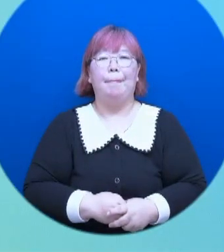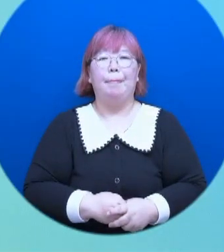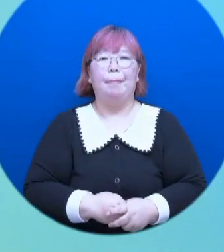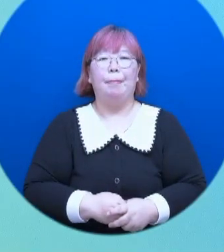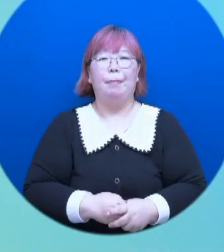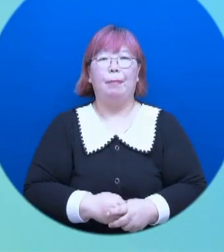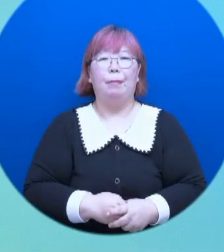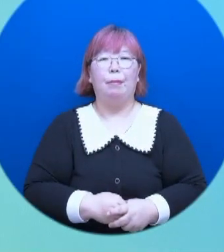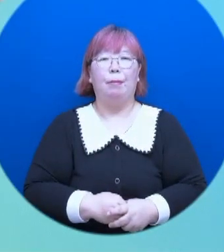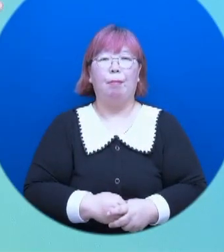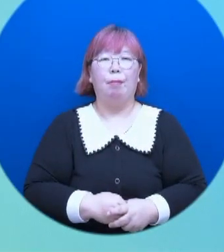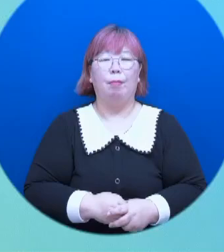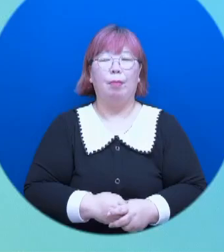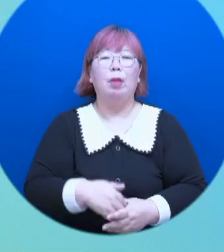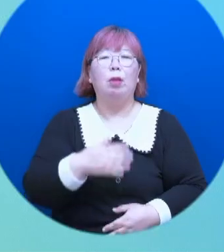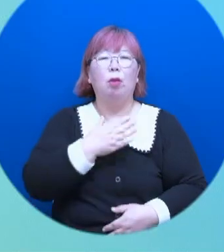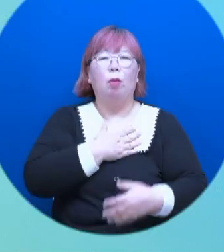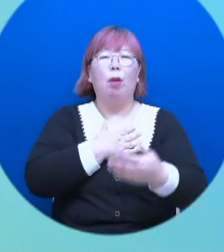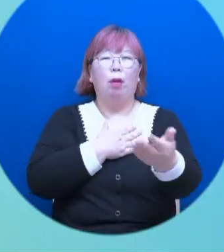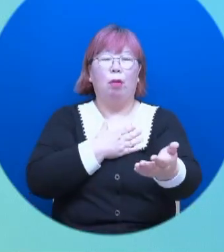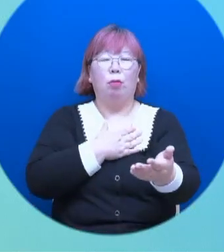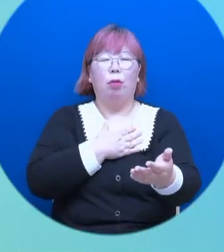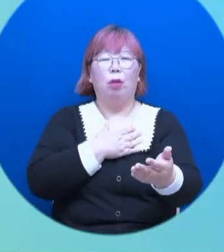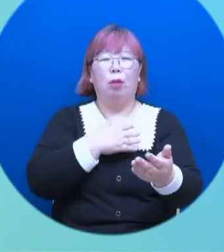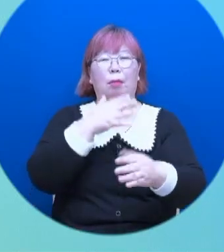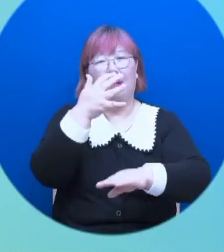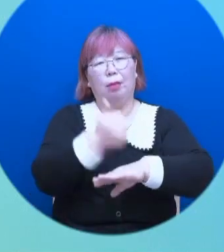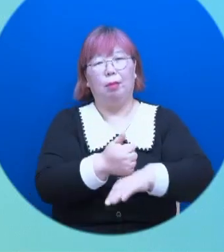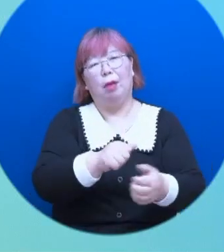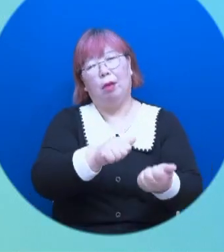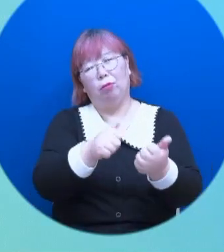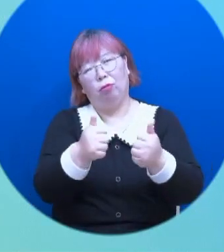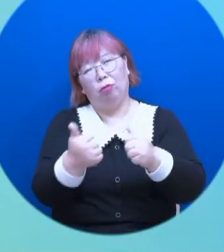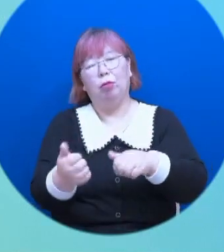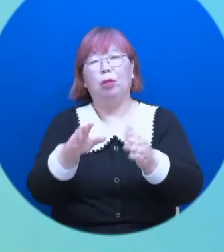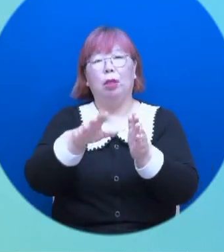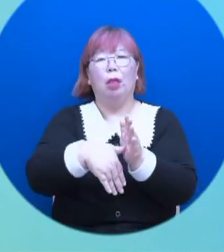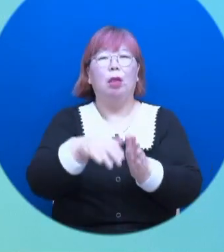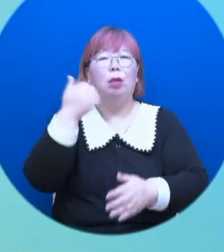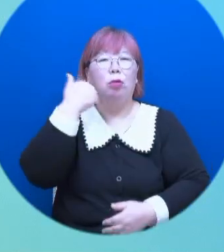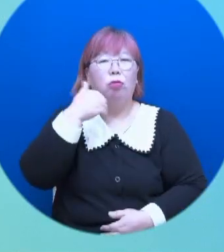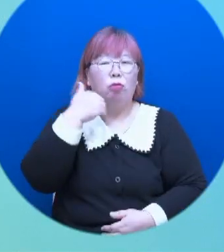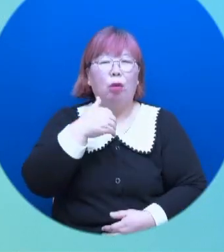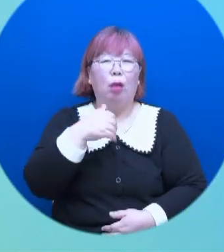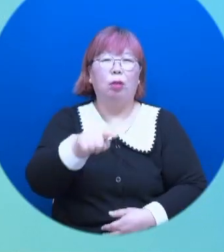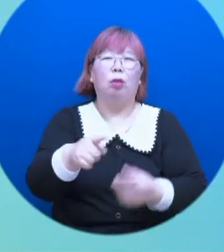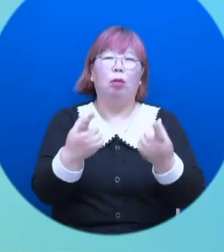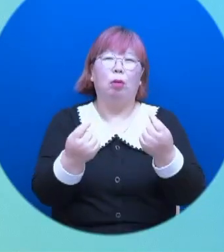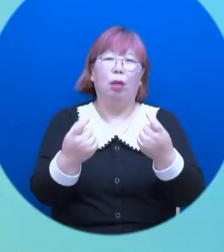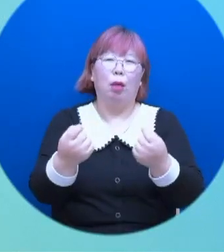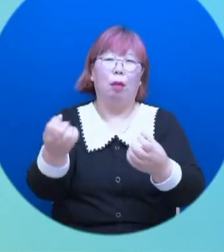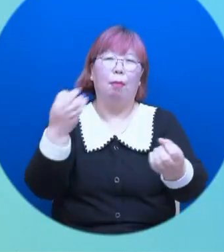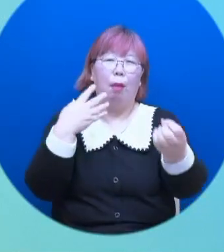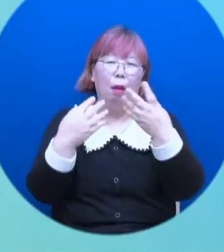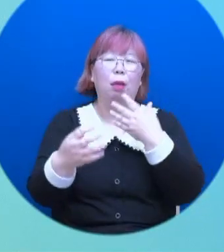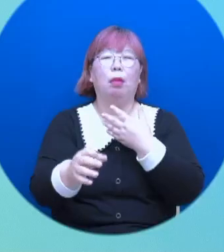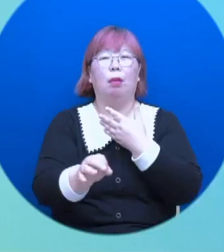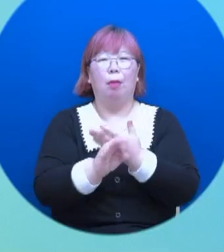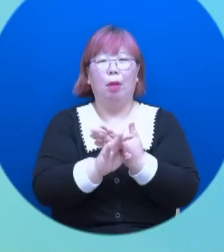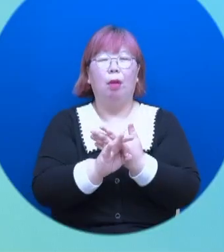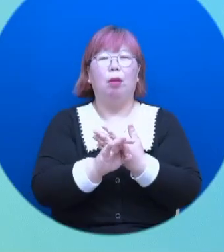저와 여러분들이 마지막 가는 길에 누군가 저렇게 소리쳐 준다면, 저런